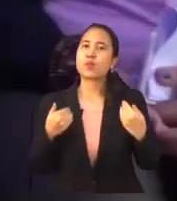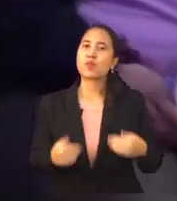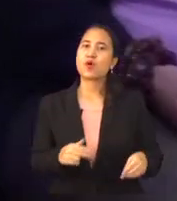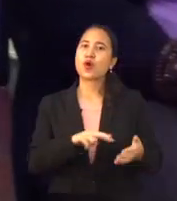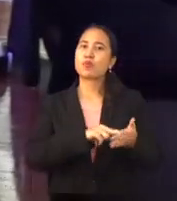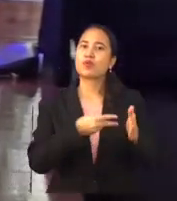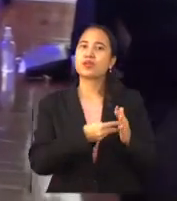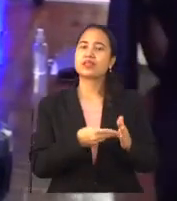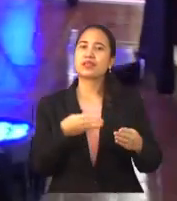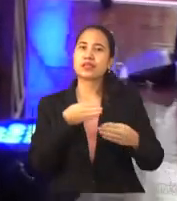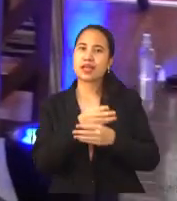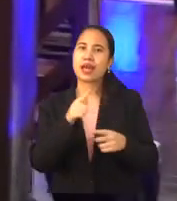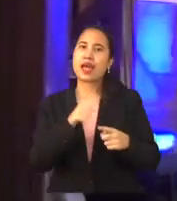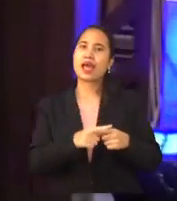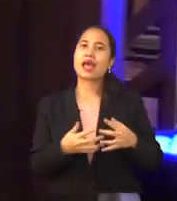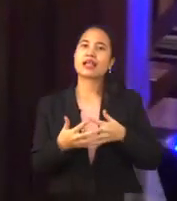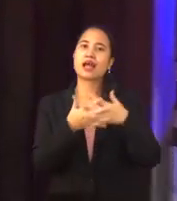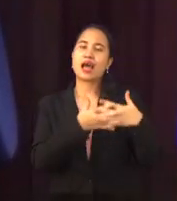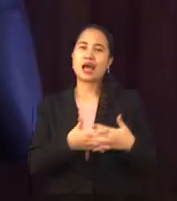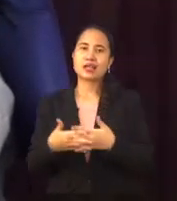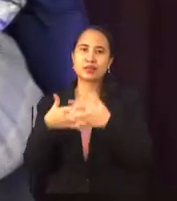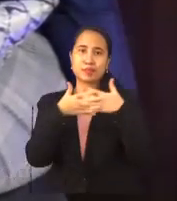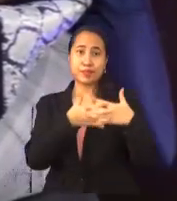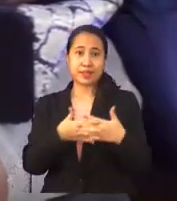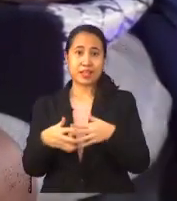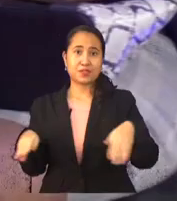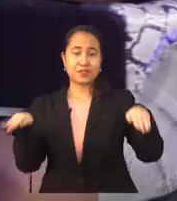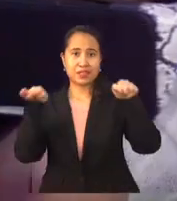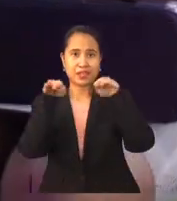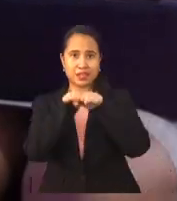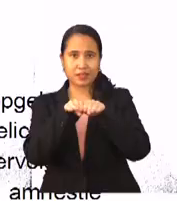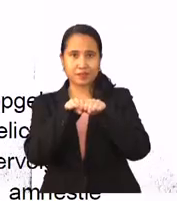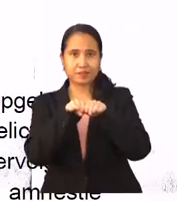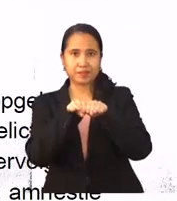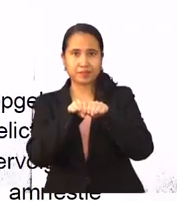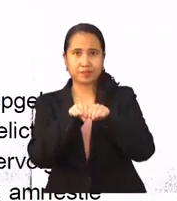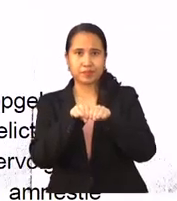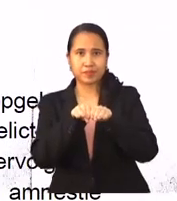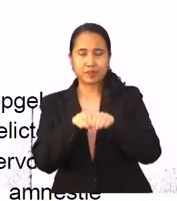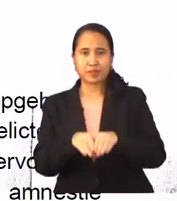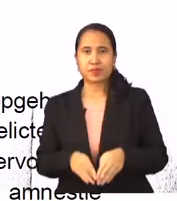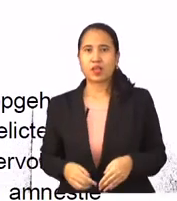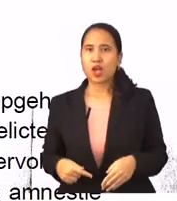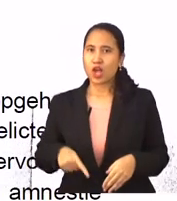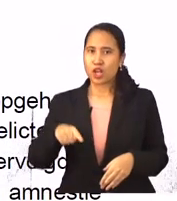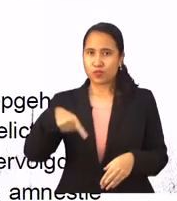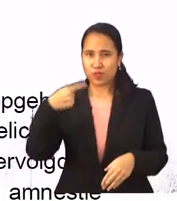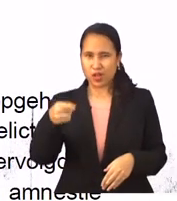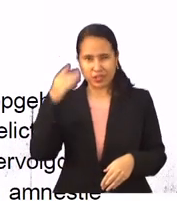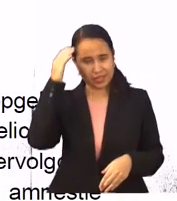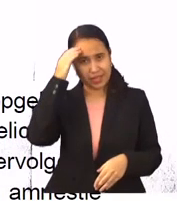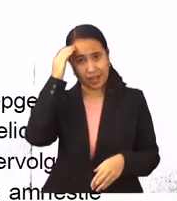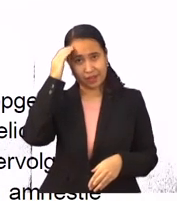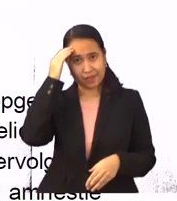het Amerikaans verdrag inzake de rechten van de mens eveneens het volgende mee in overweging te nemen.